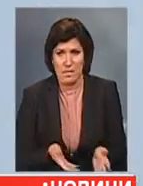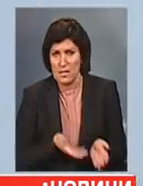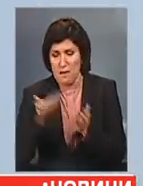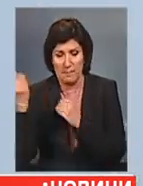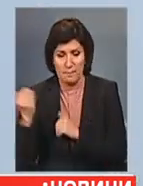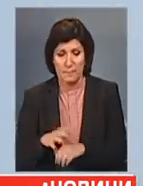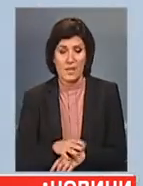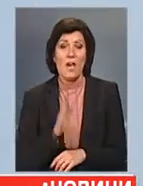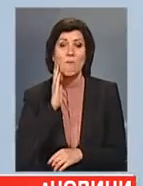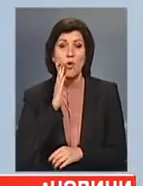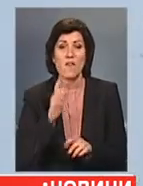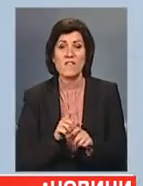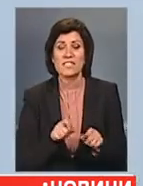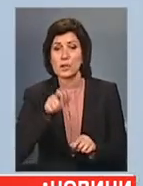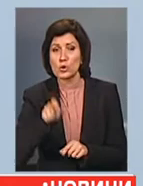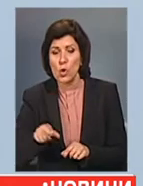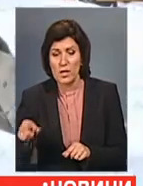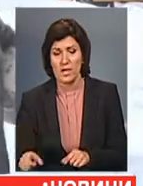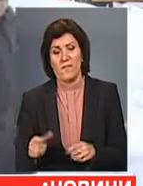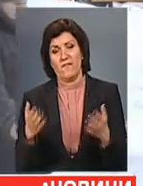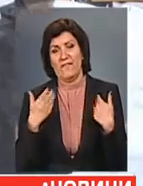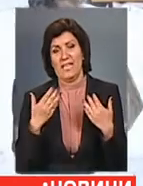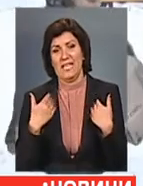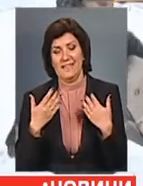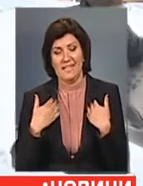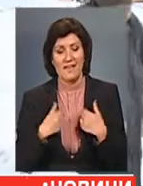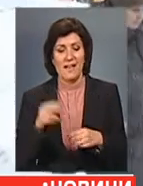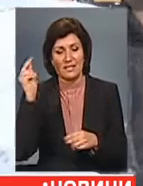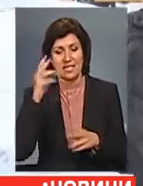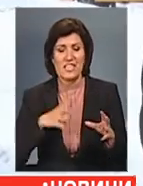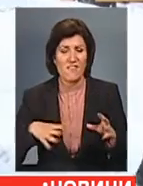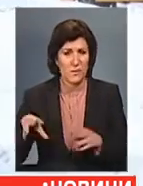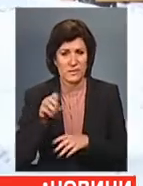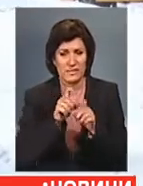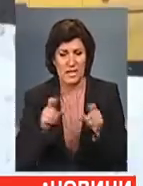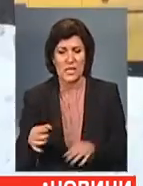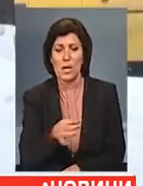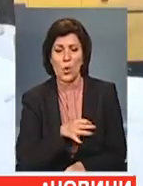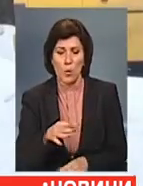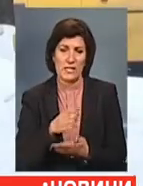прибрав. У буковинських школярів через негоду – вихідний. Заняття в усіх загальноосвітніх закладах